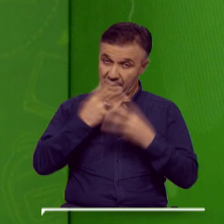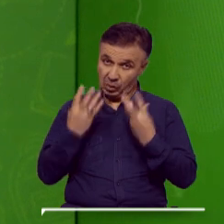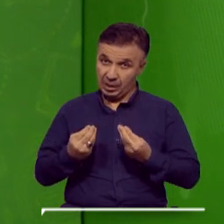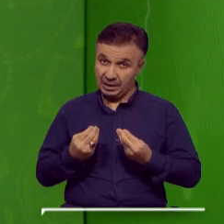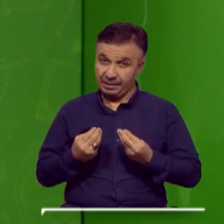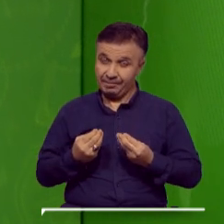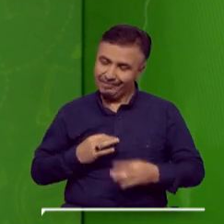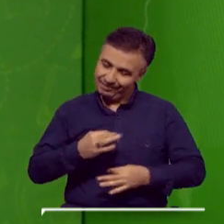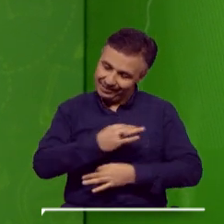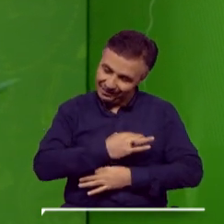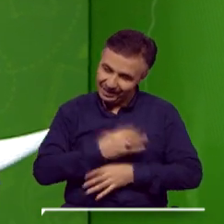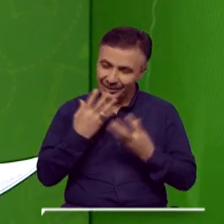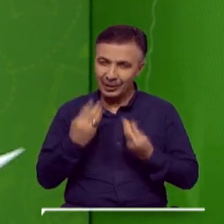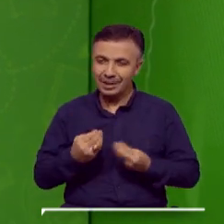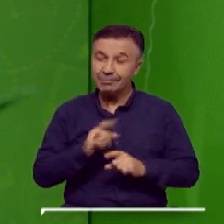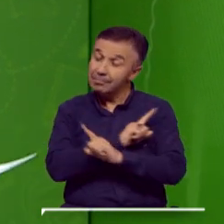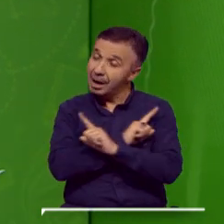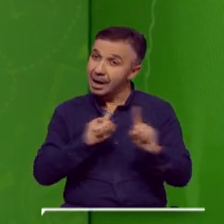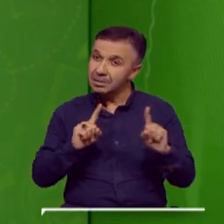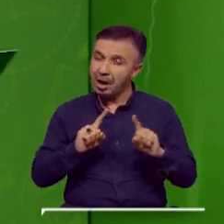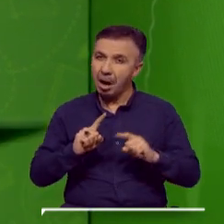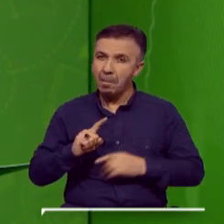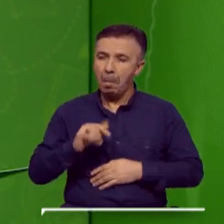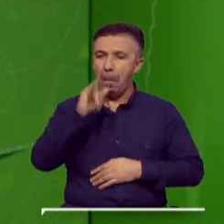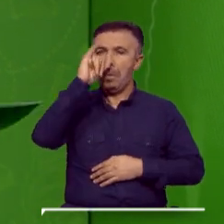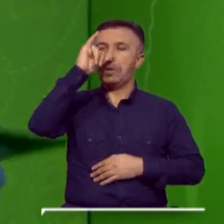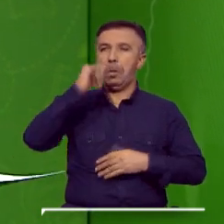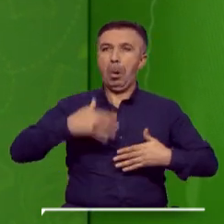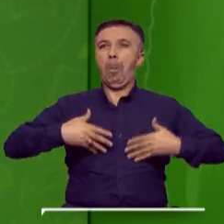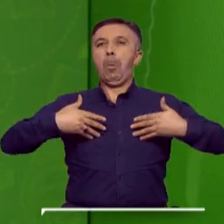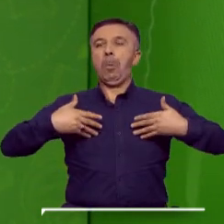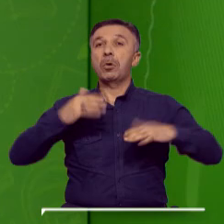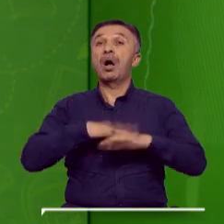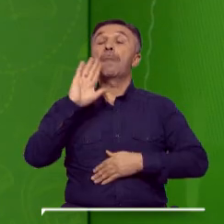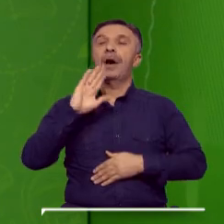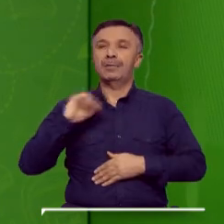alçak gönüllü olalım, asla kibire, gurura kapılmayalım değerli